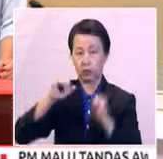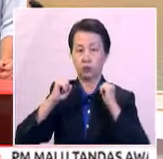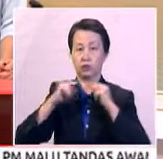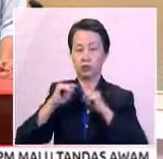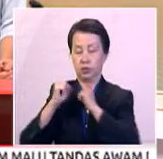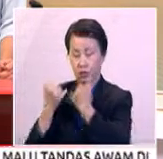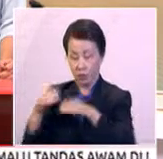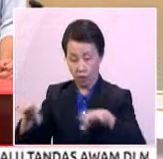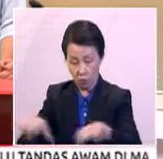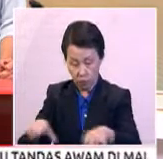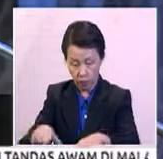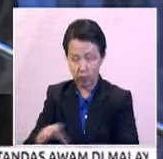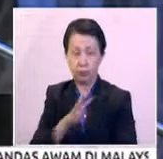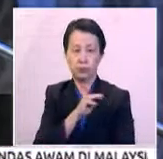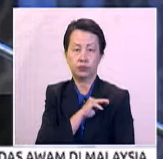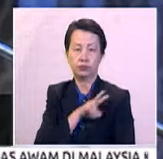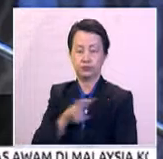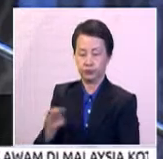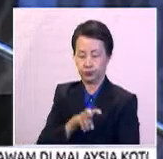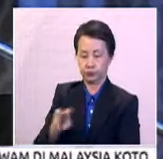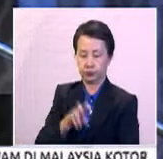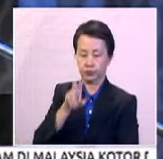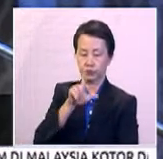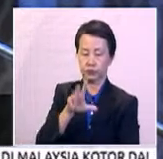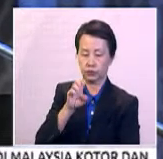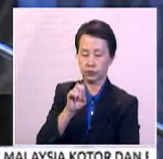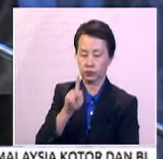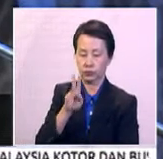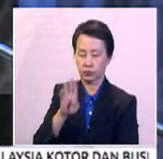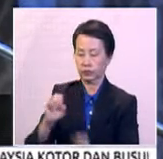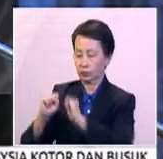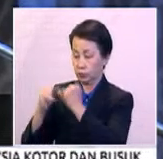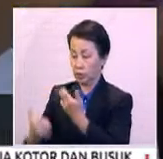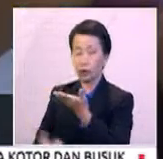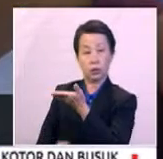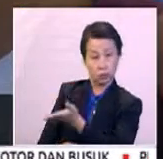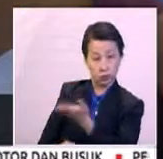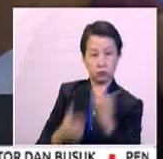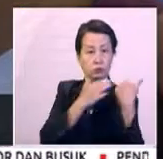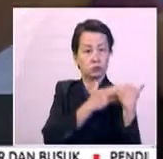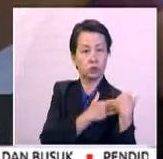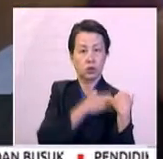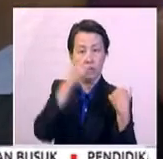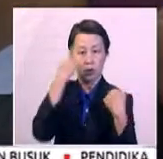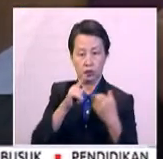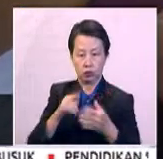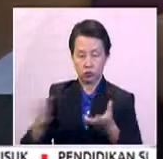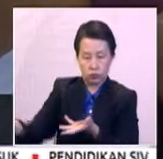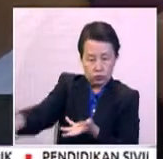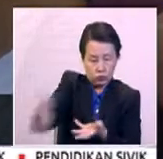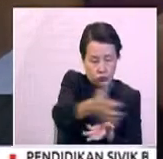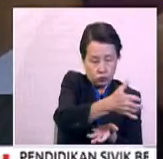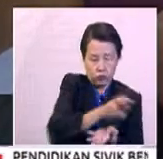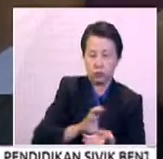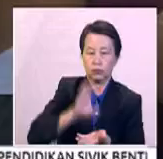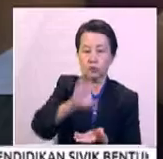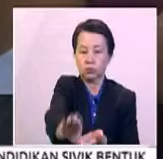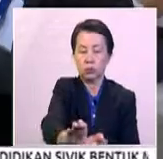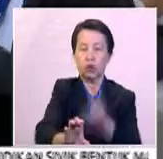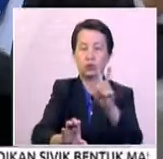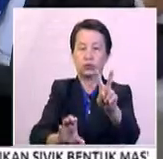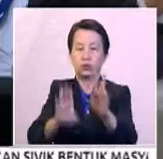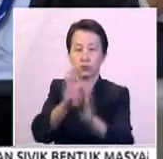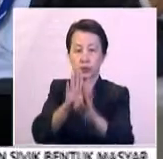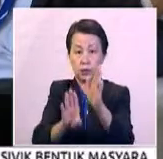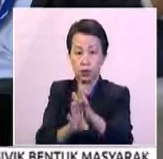Bhd. Menurut Menteri Pengangkutan Anthony Lok Siew Fok, syarikat berkenaan juga bertanggungjawab untuk mengumpul dana pelaburan sebanyak RM2